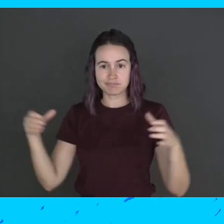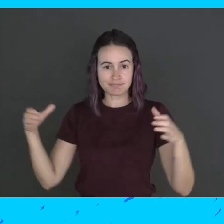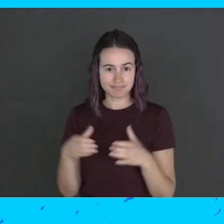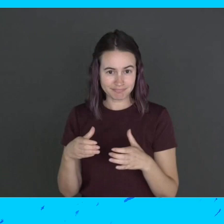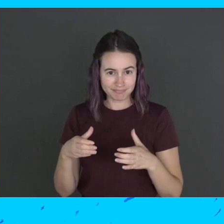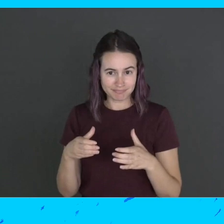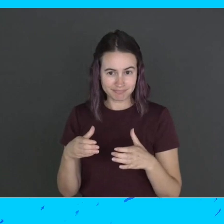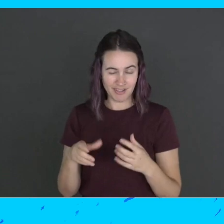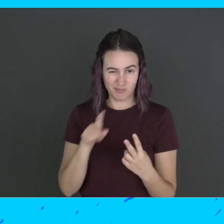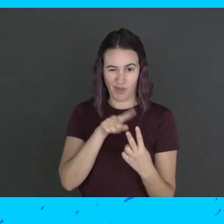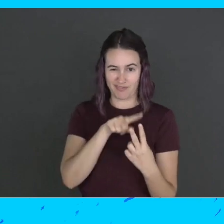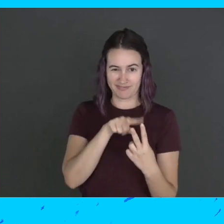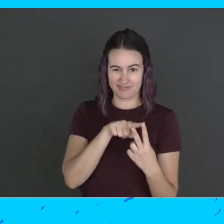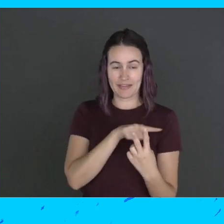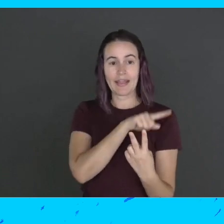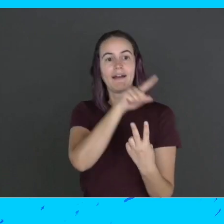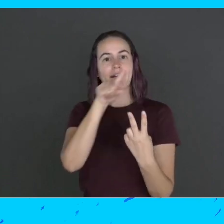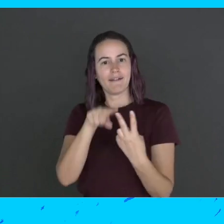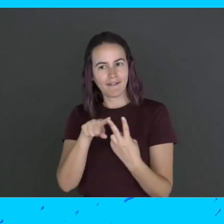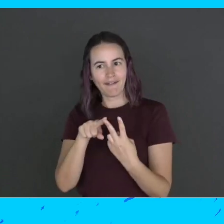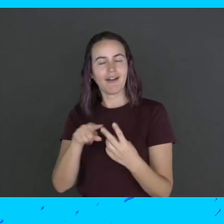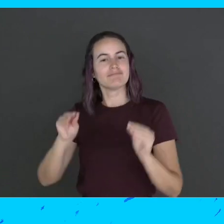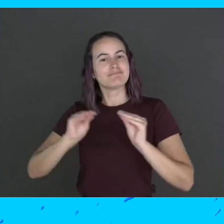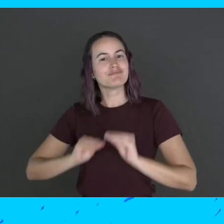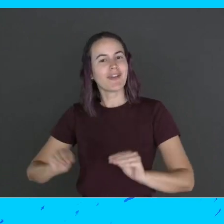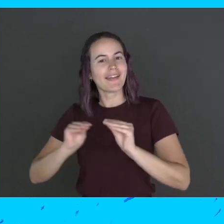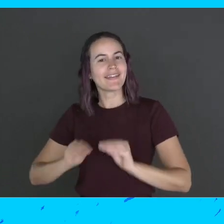aussi la formation des jeunes